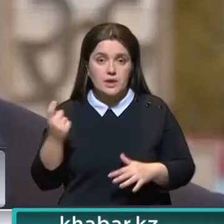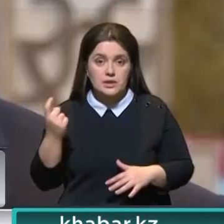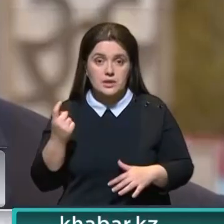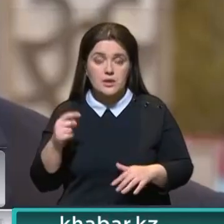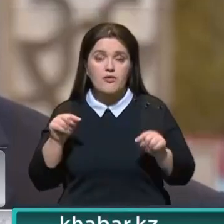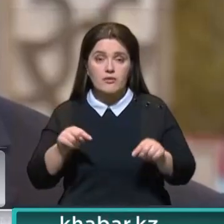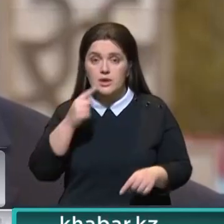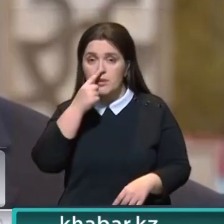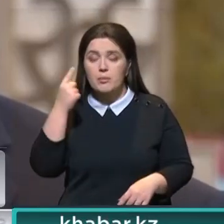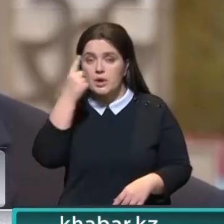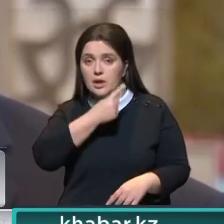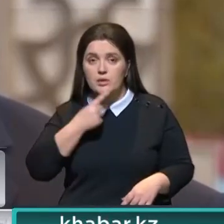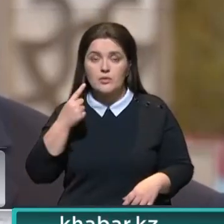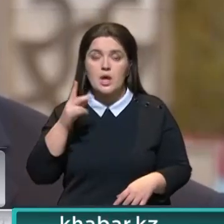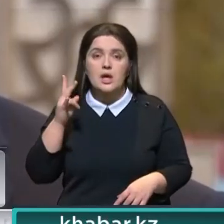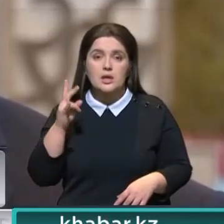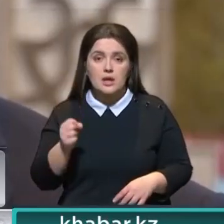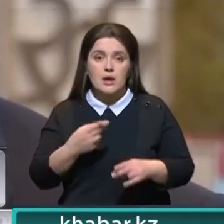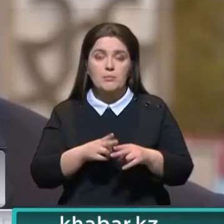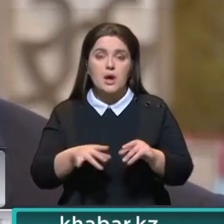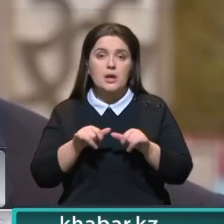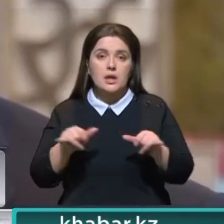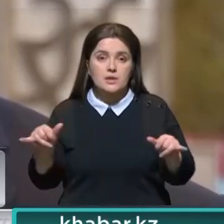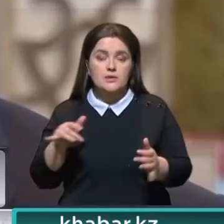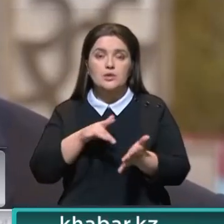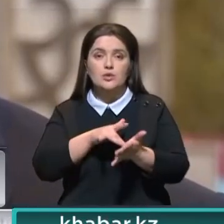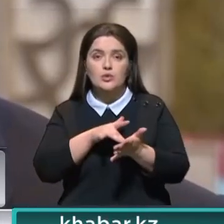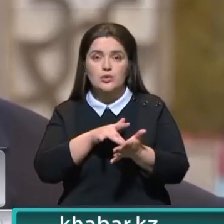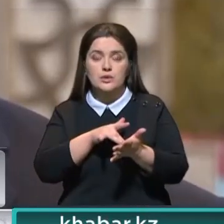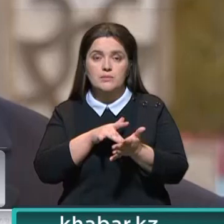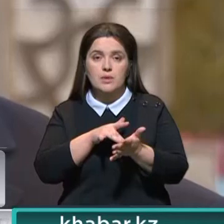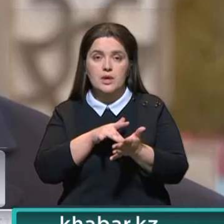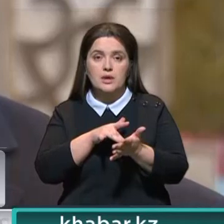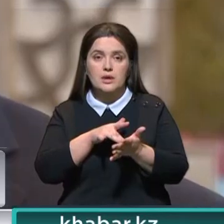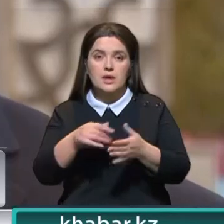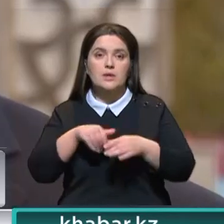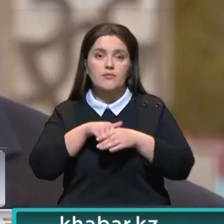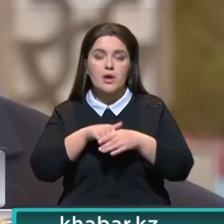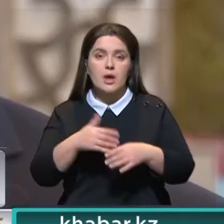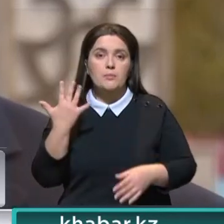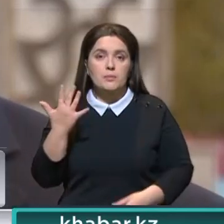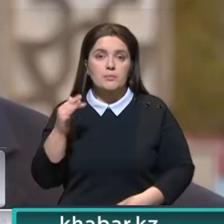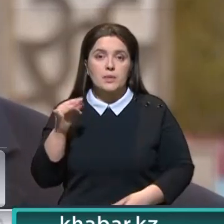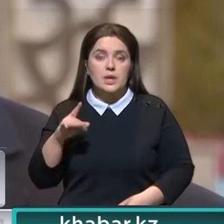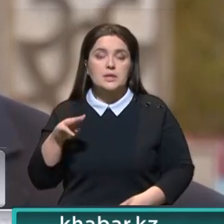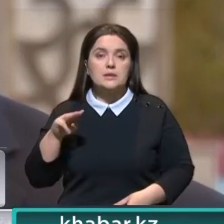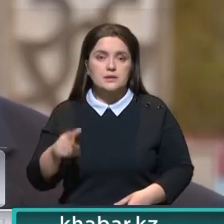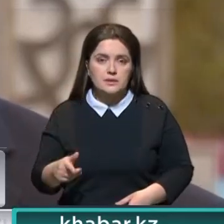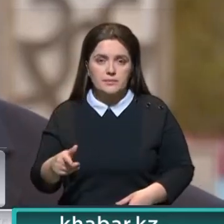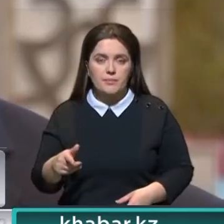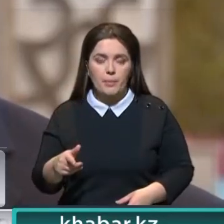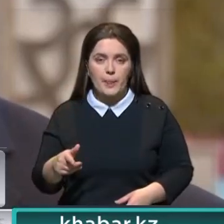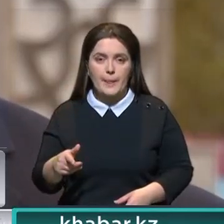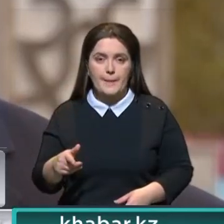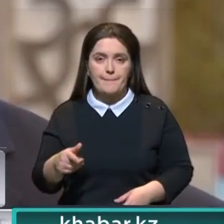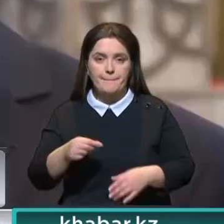этом году на объекты, на развитие туризма, то есть частными инвесторами, более 5 миллиардов тенге